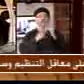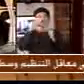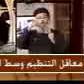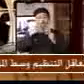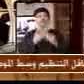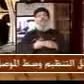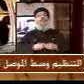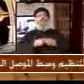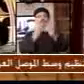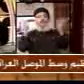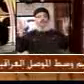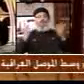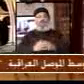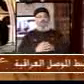مصدر.